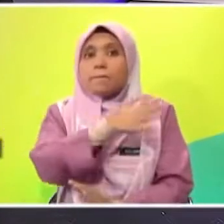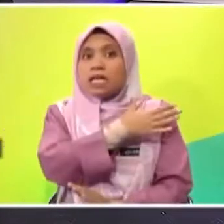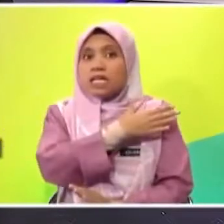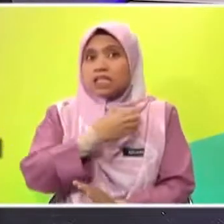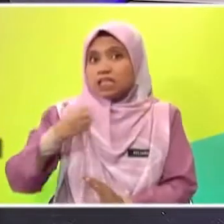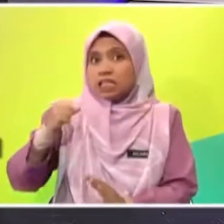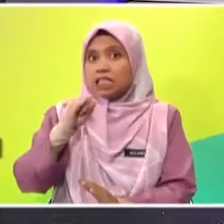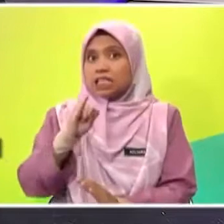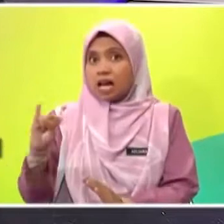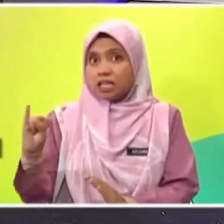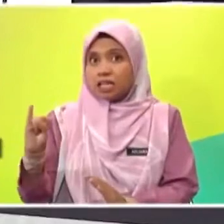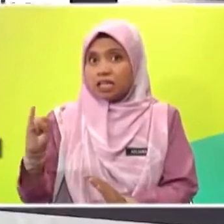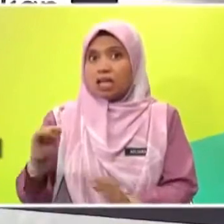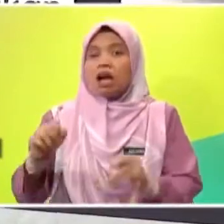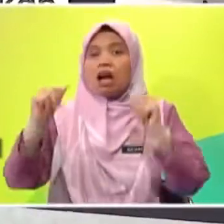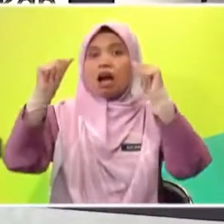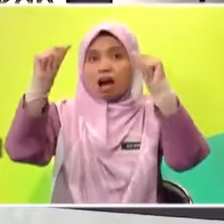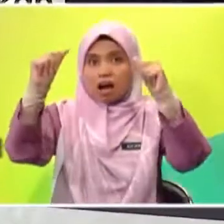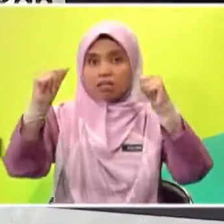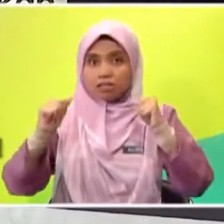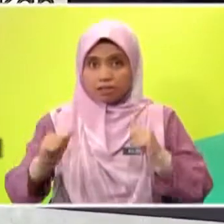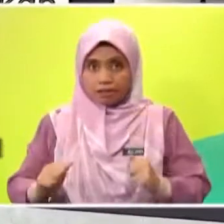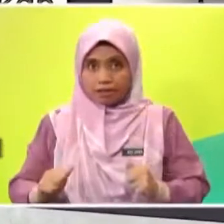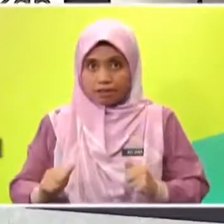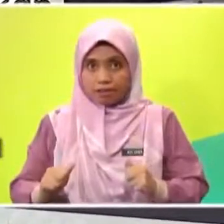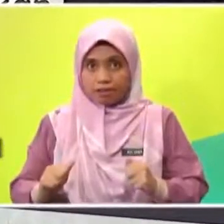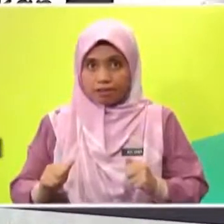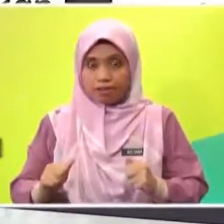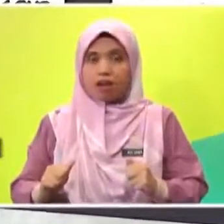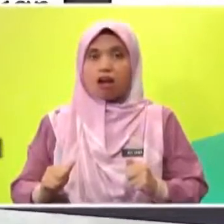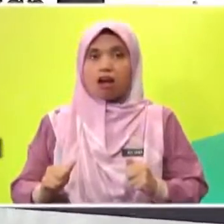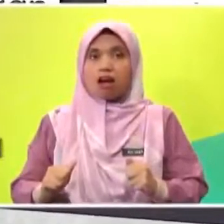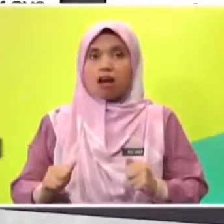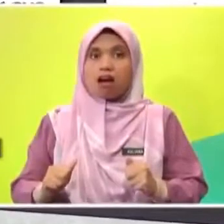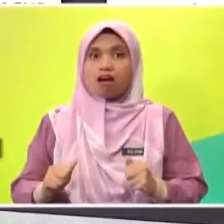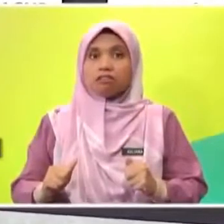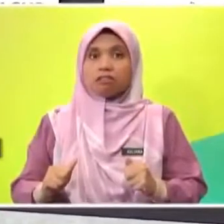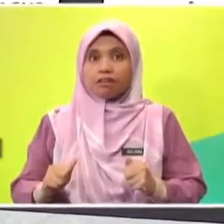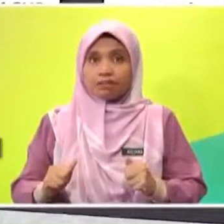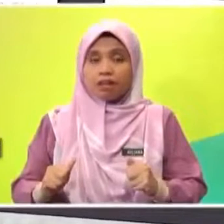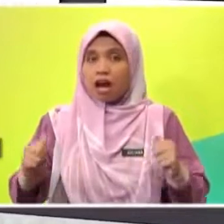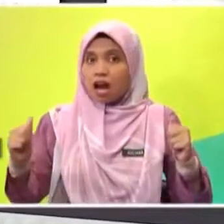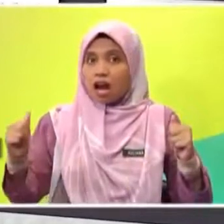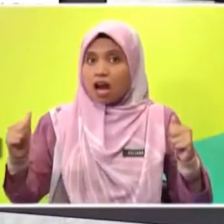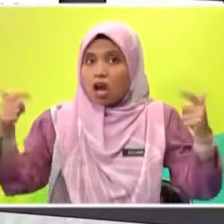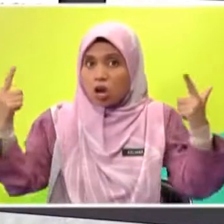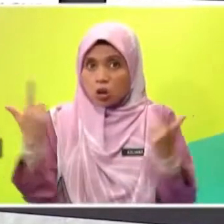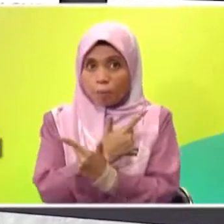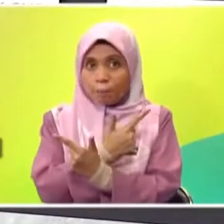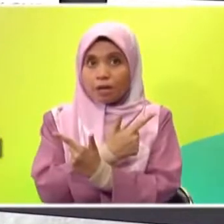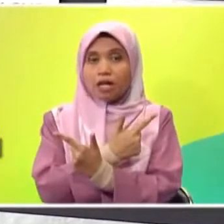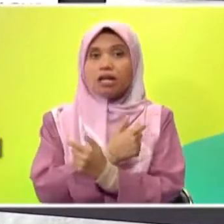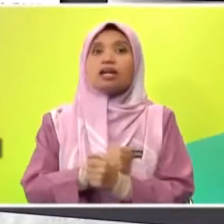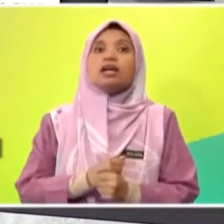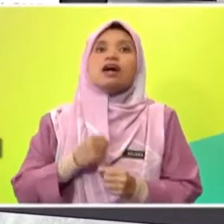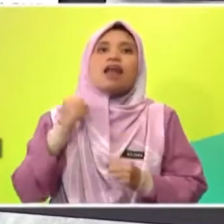acara-acara kiye lumpur saya banget setudung lumba lari